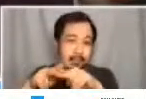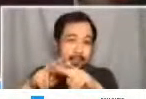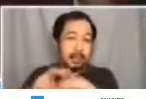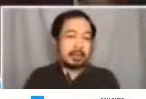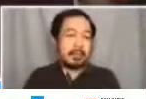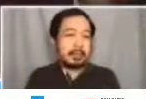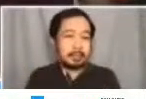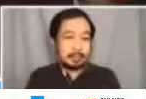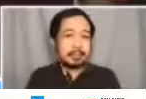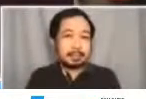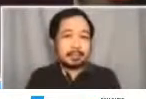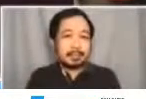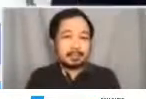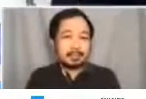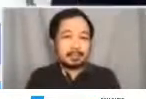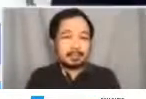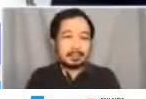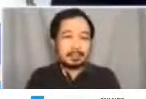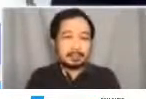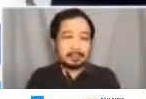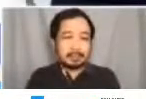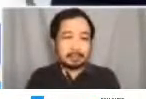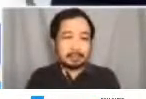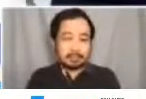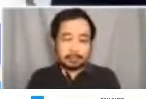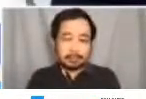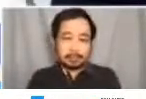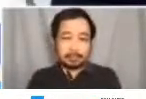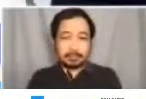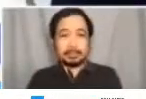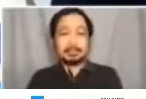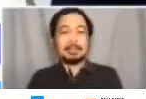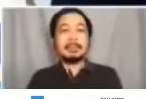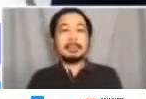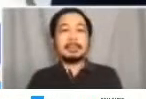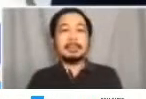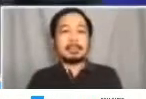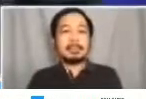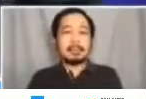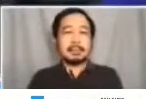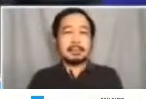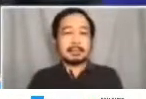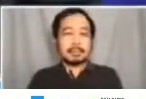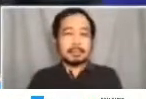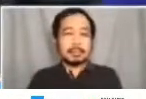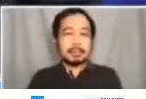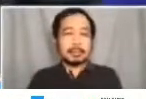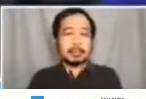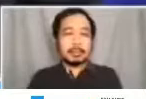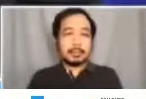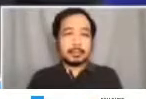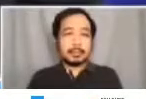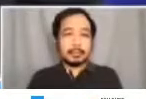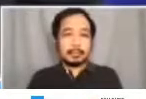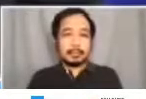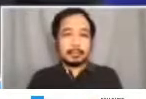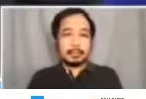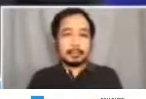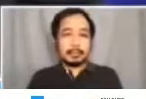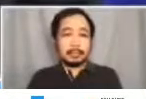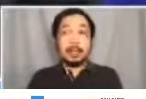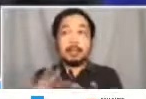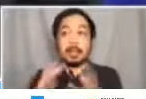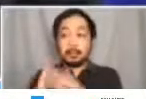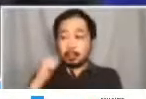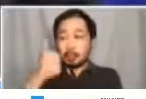COVID-19. Manlalapod Dagupan City, I'm Mika Senior, Radyo Pilipinas. COVID Radio. Hashtag